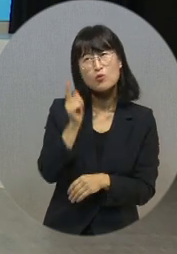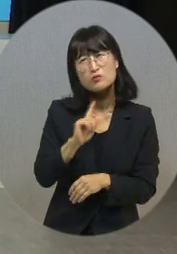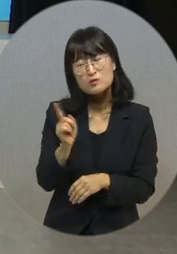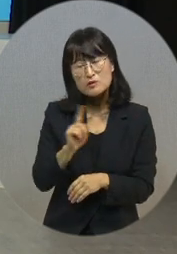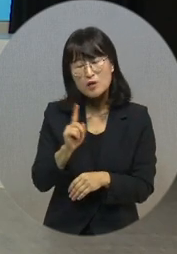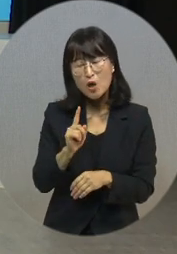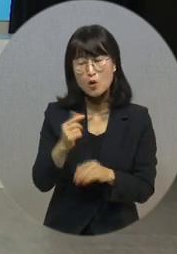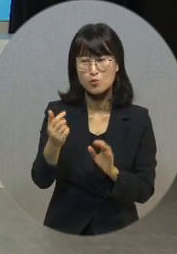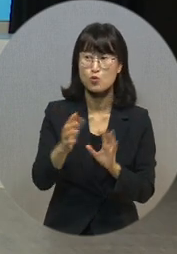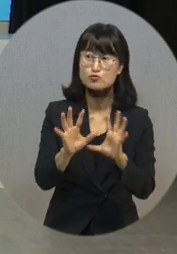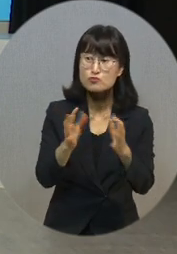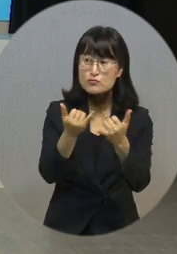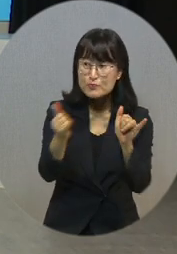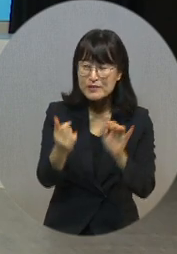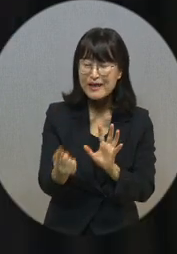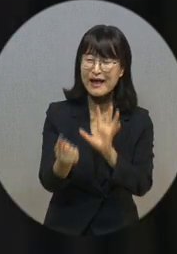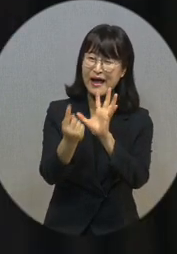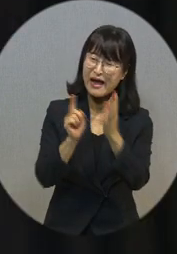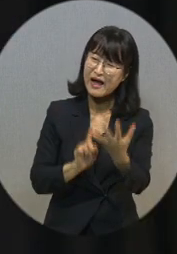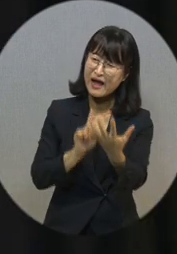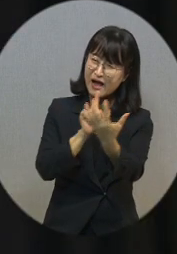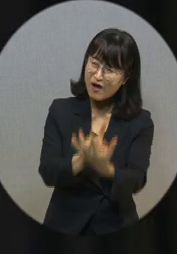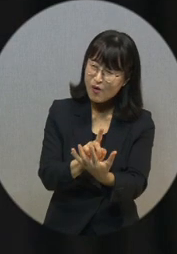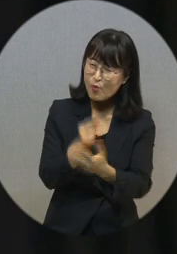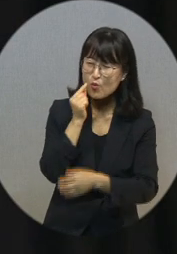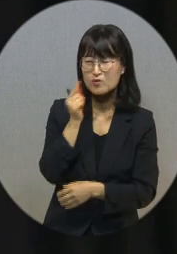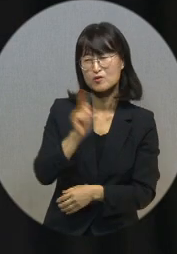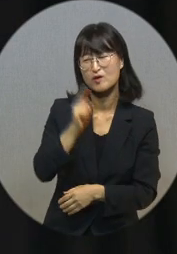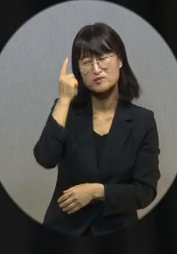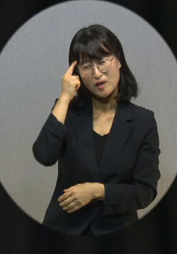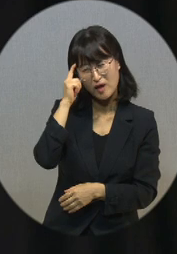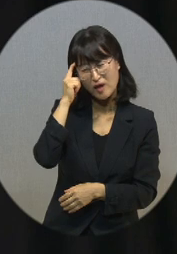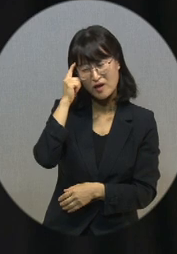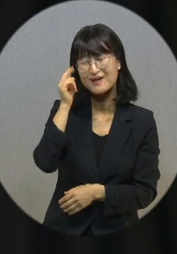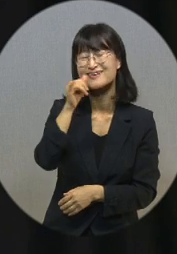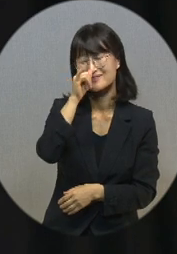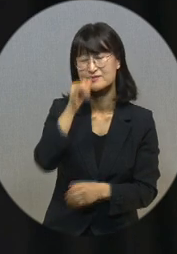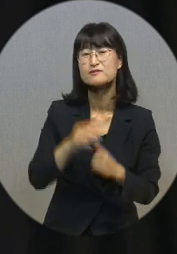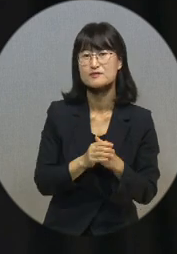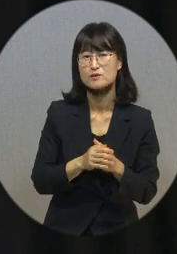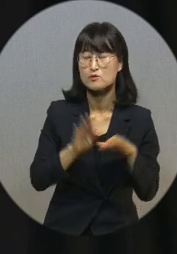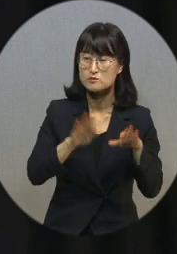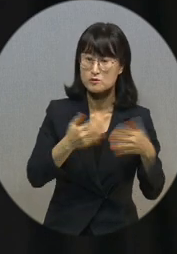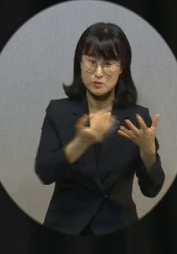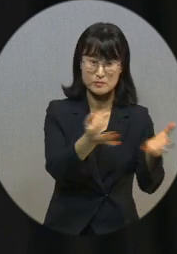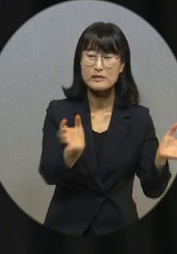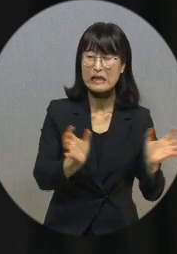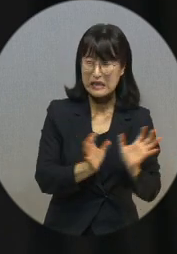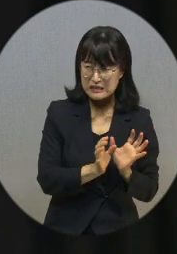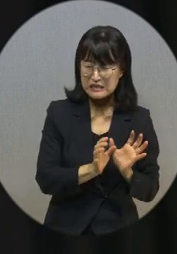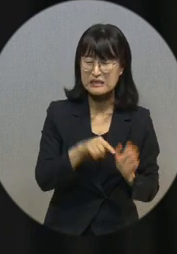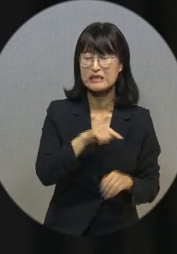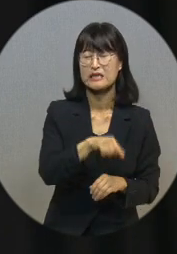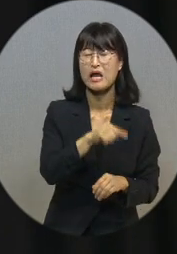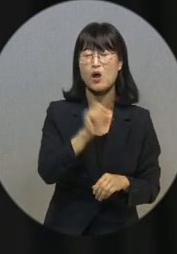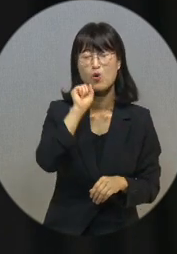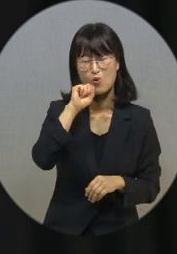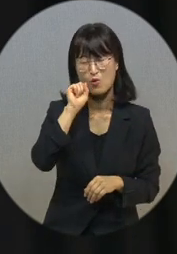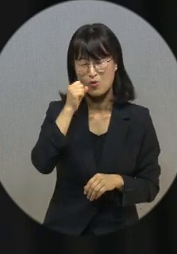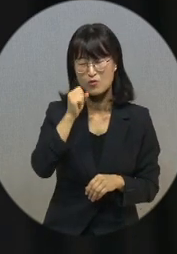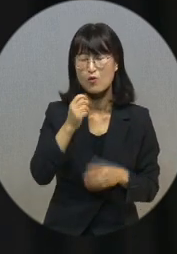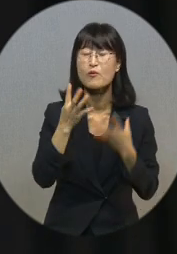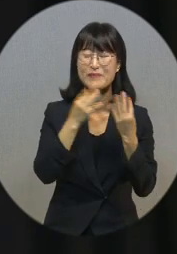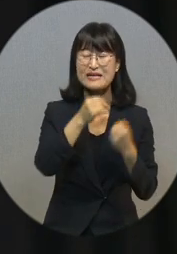고민을 하고 있습니다. 네. 네, 그리고 말씀하신 것처럼 당 상황은 어려운 부분도 있고 그렇지만